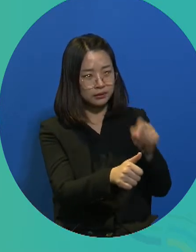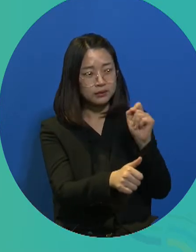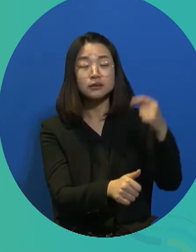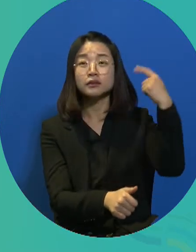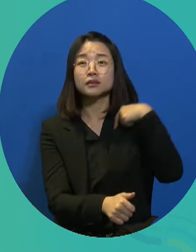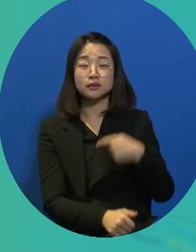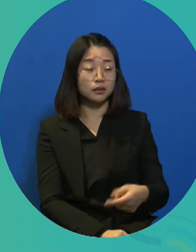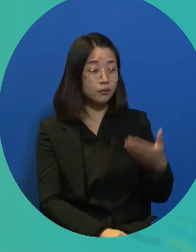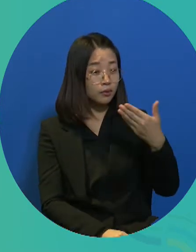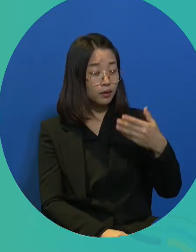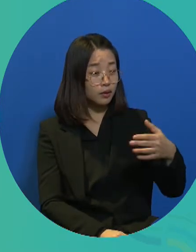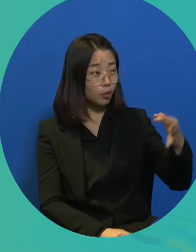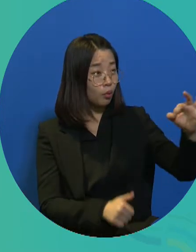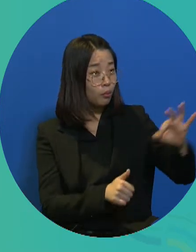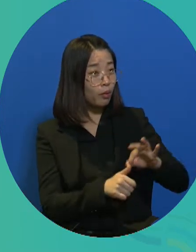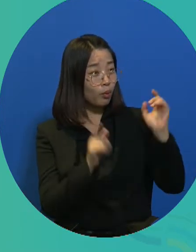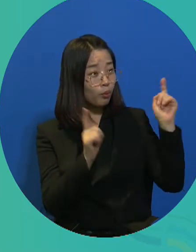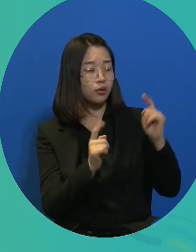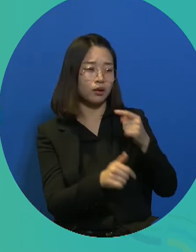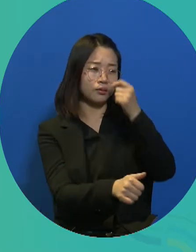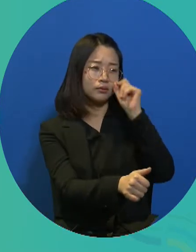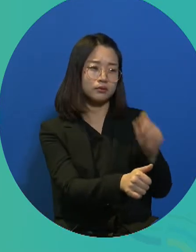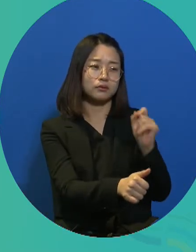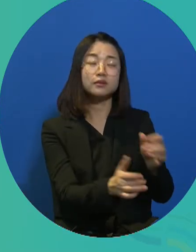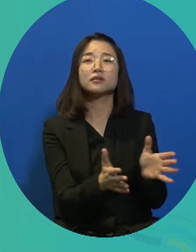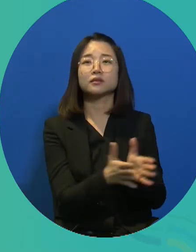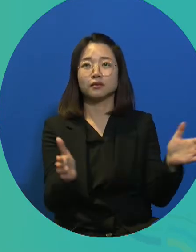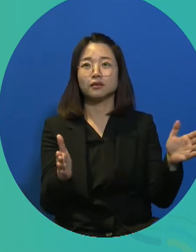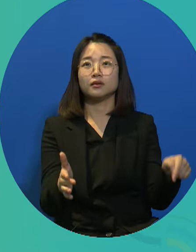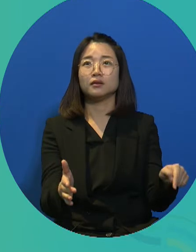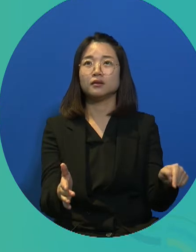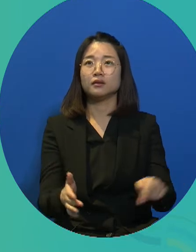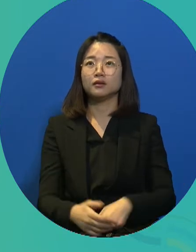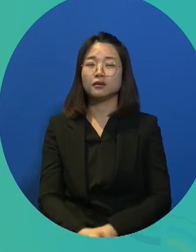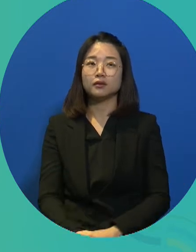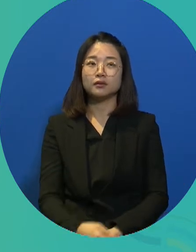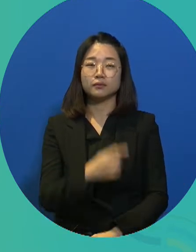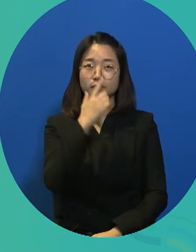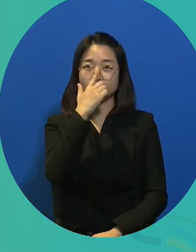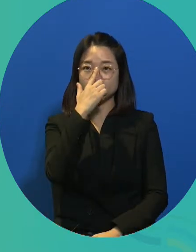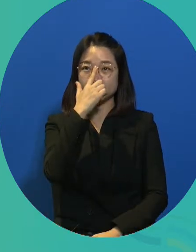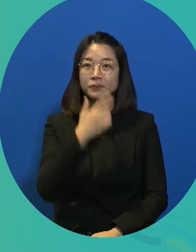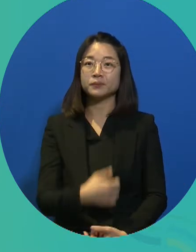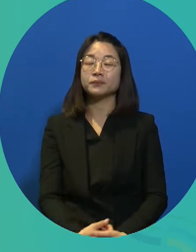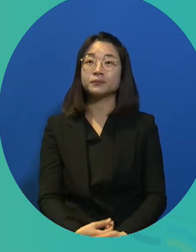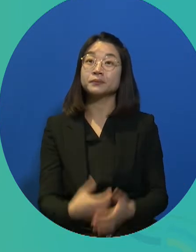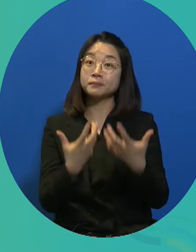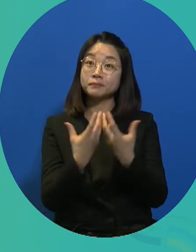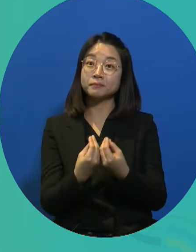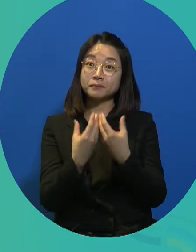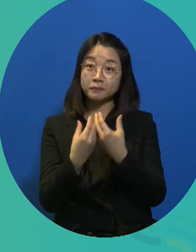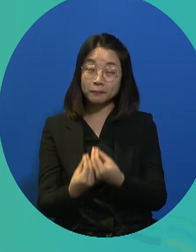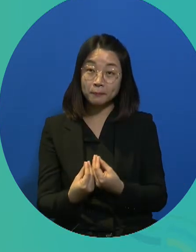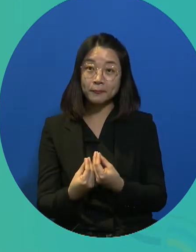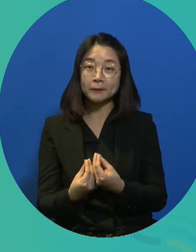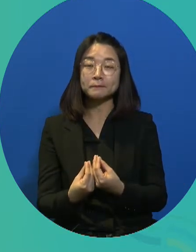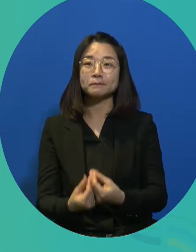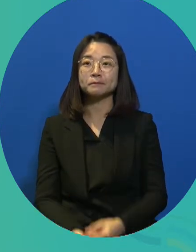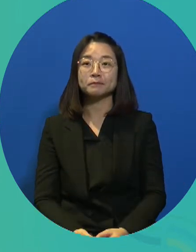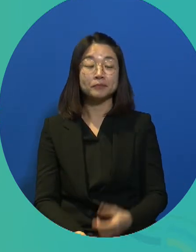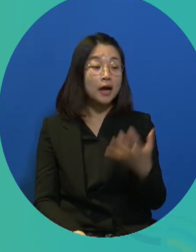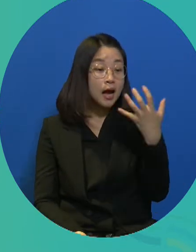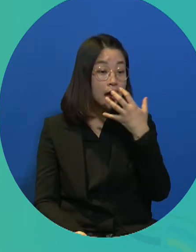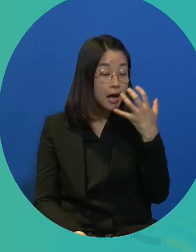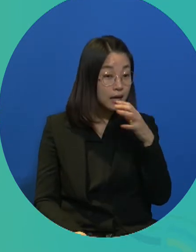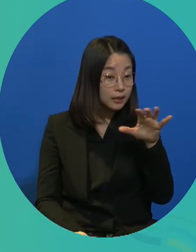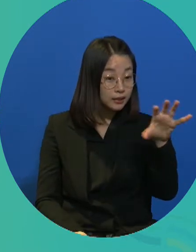장애인들은 장애 생활수단 예산이 많이 삭감되는 것을 볼 수 있었습니다. 예를 들어서 연구조사에 따르면 비장애인